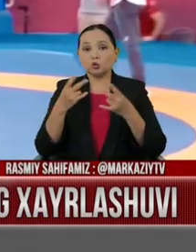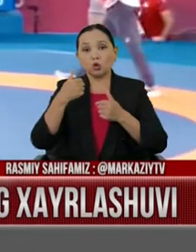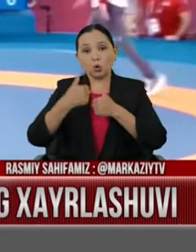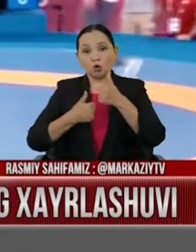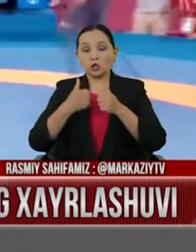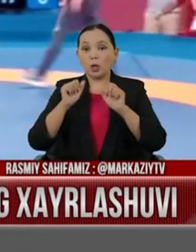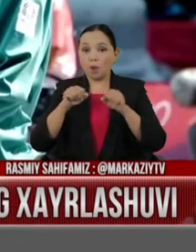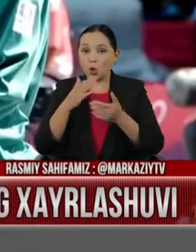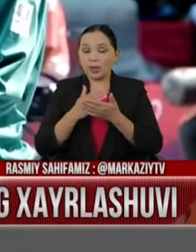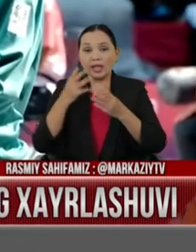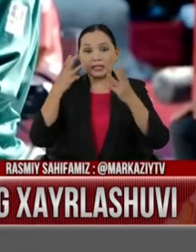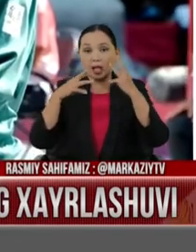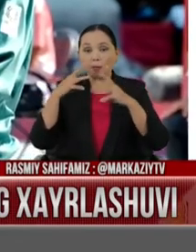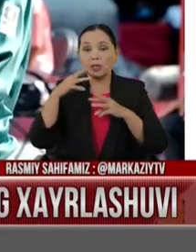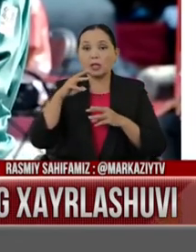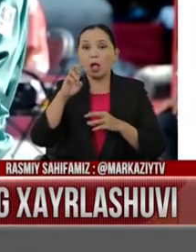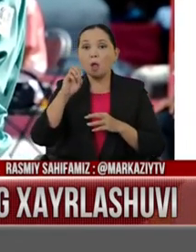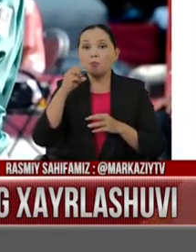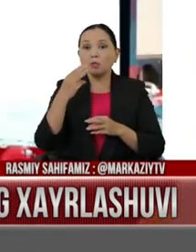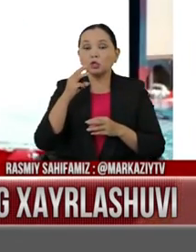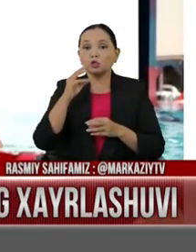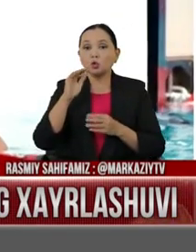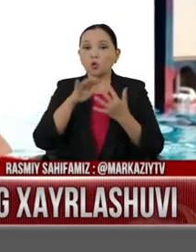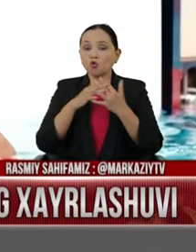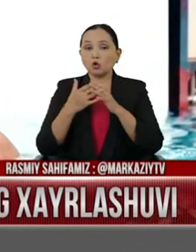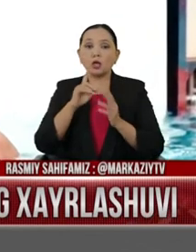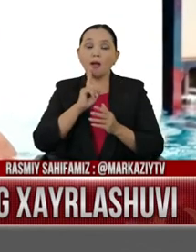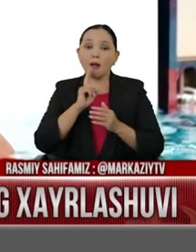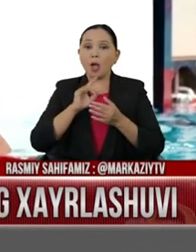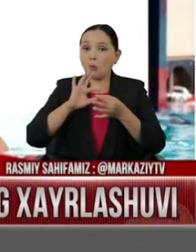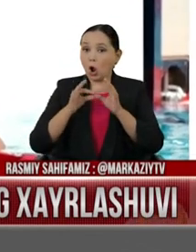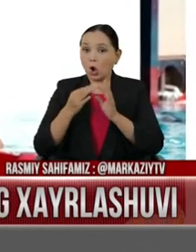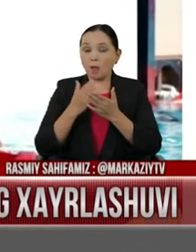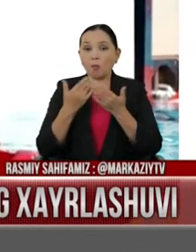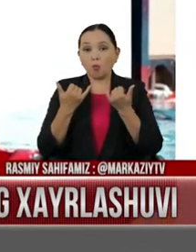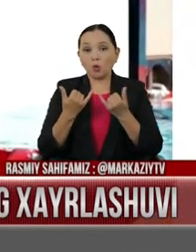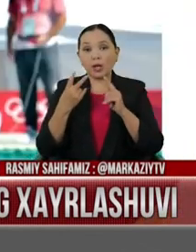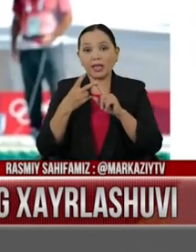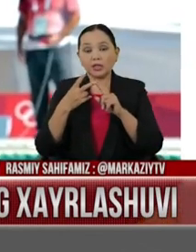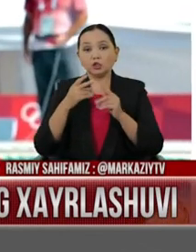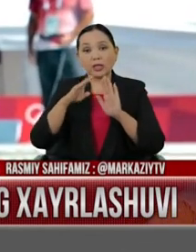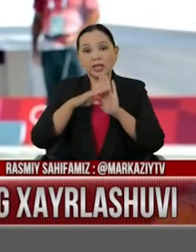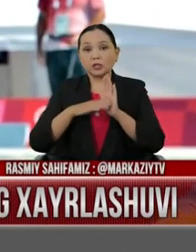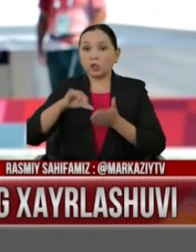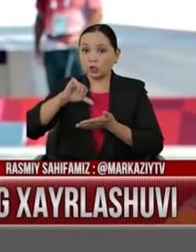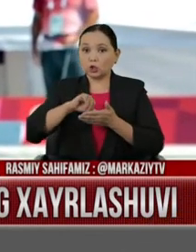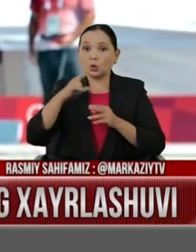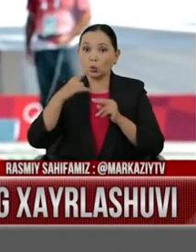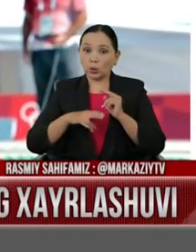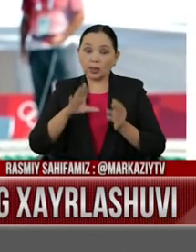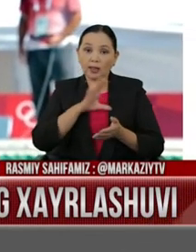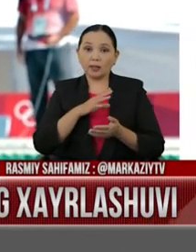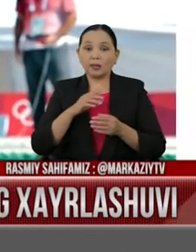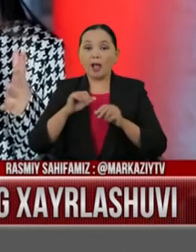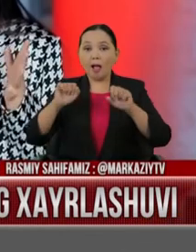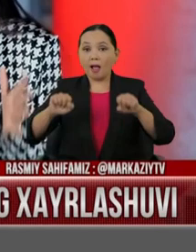kurashish imkoni bor unda. Zamonaviy besh kurashchimiz Alisa Fakhrudinova ham hali Olimpiadada. U bugun ikkinchi dasturdagi ishtirokini